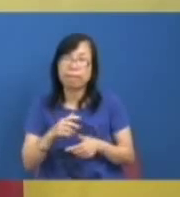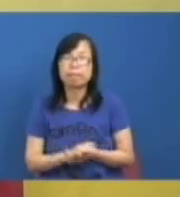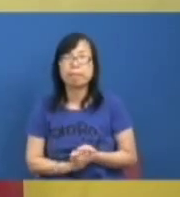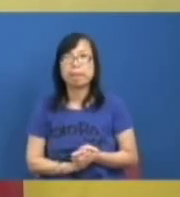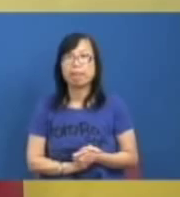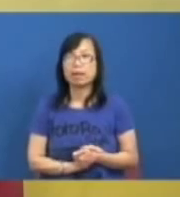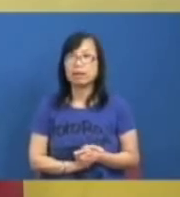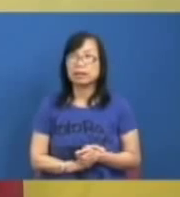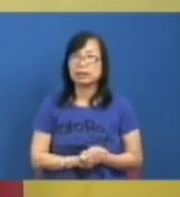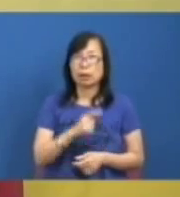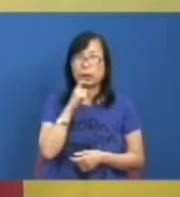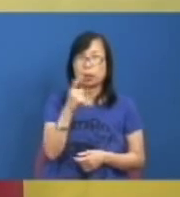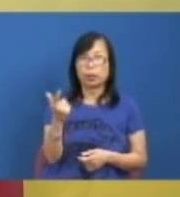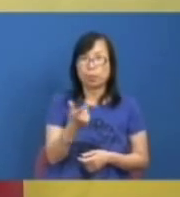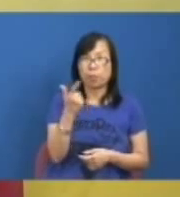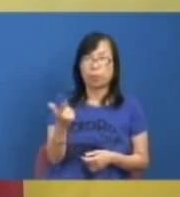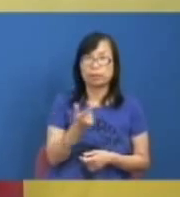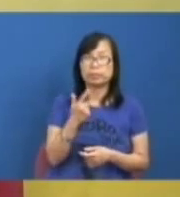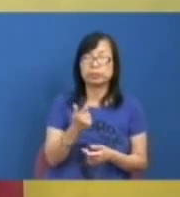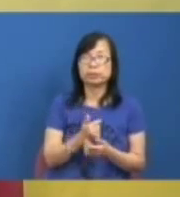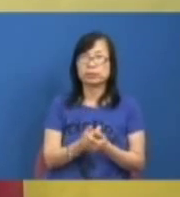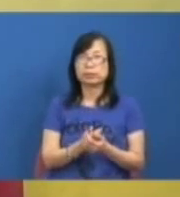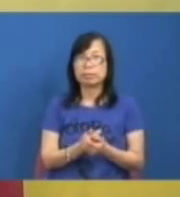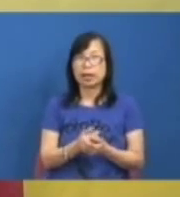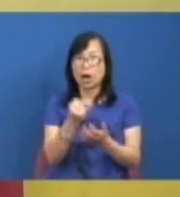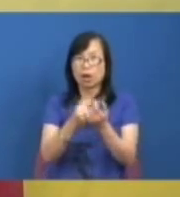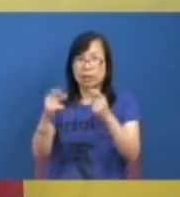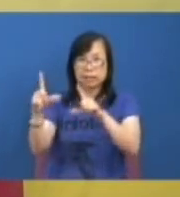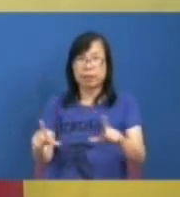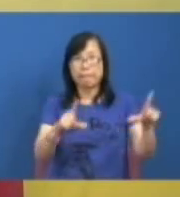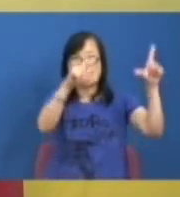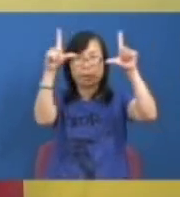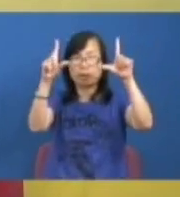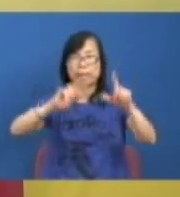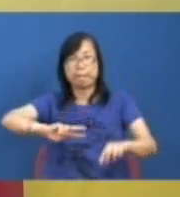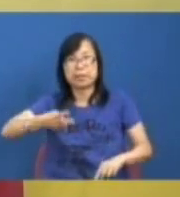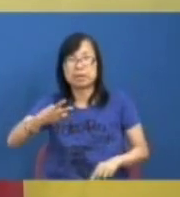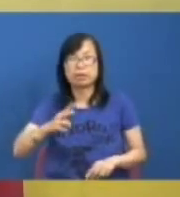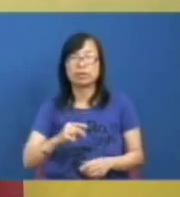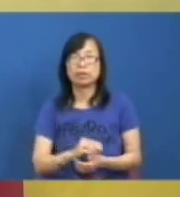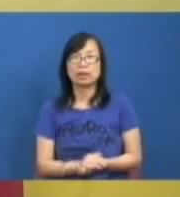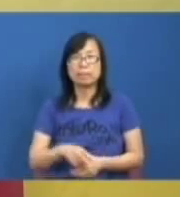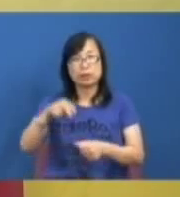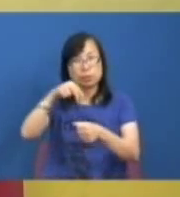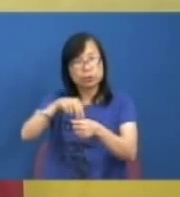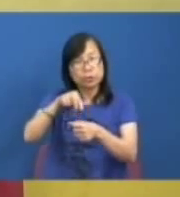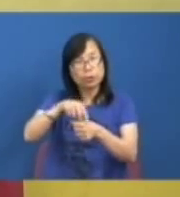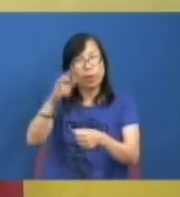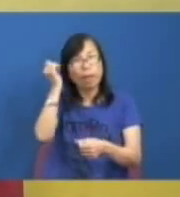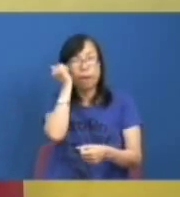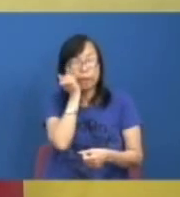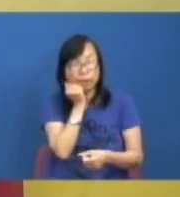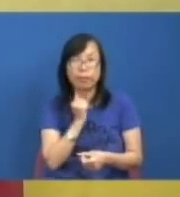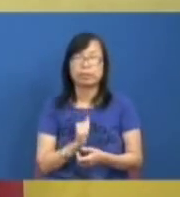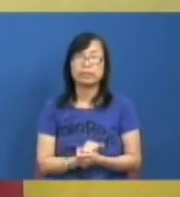好多咧就係可能嗰個生活條件已經係變咗啦，嚇已經係養老啦，亦都冇一個